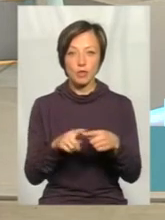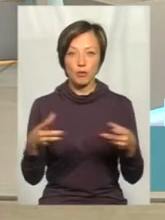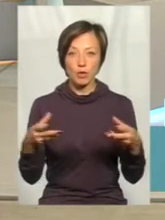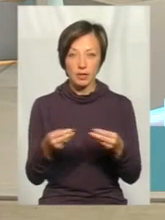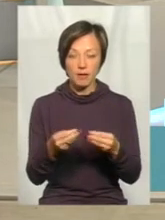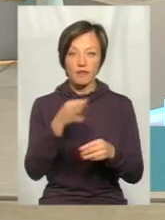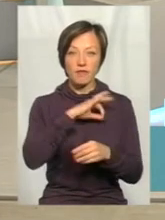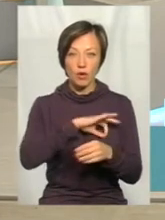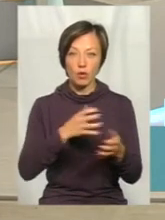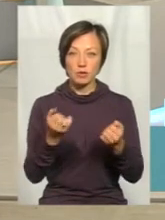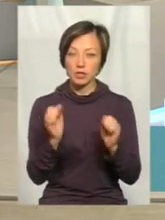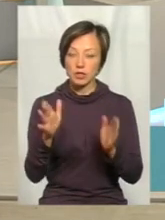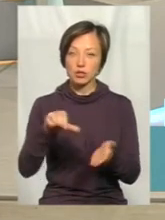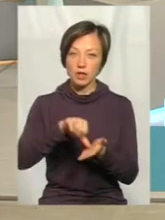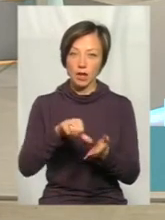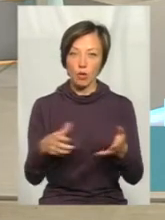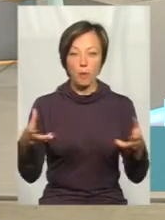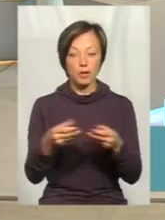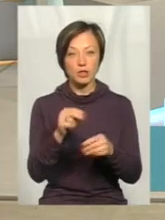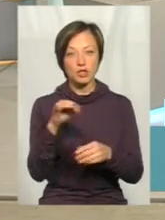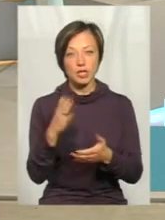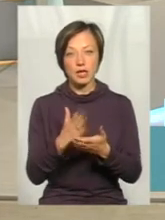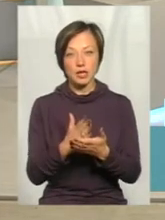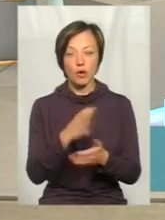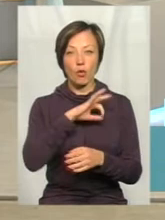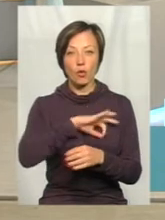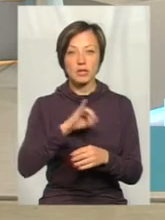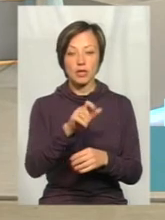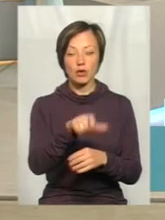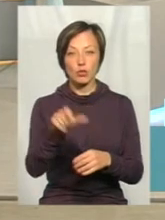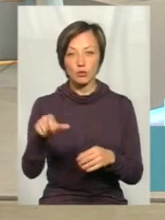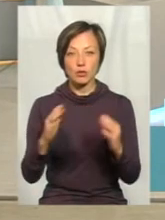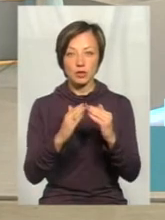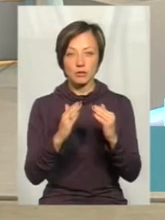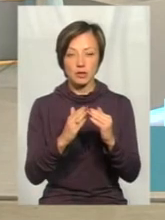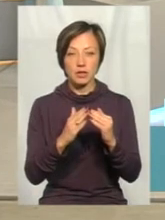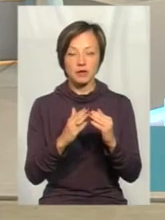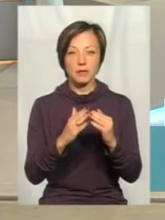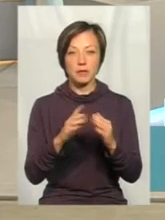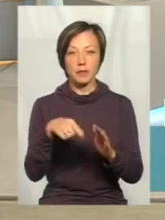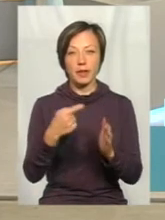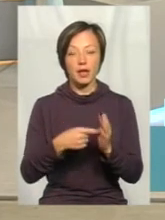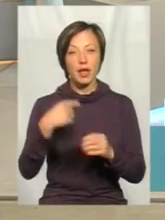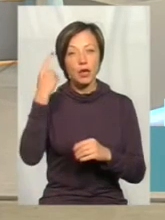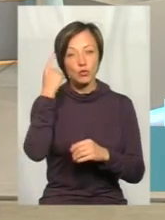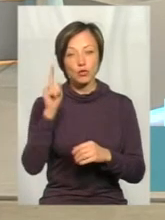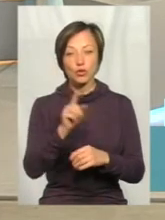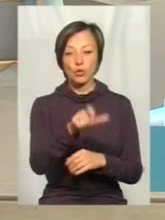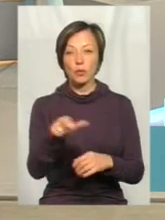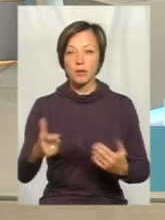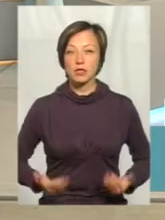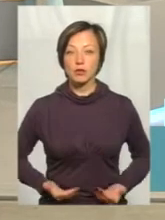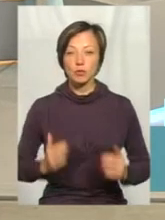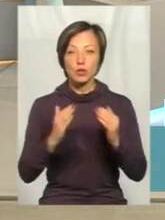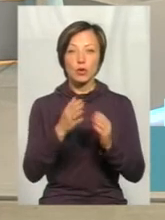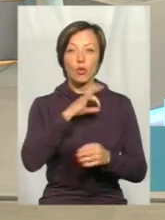вигоду з цього отримують тільки члени кооперативу, чи є від цього користь і мешканцям будинку загалом? Я думаю, що мешканцям будинку може бути